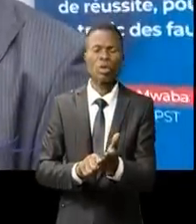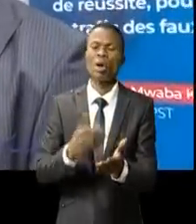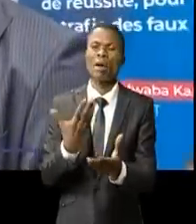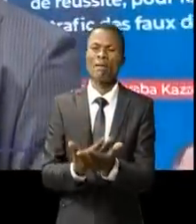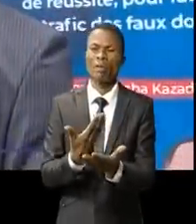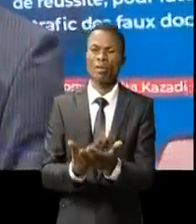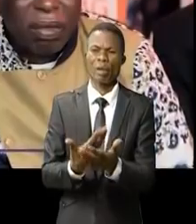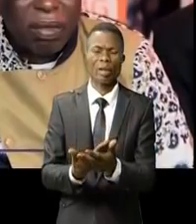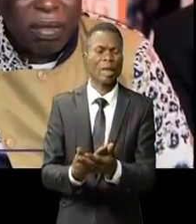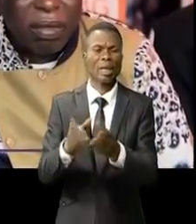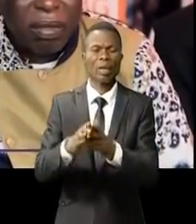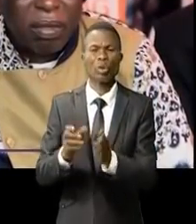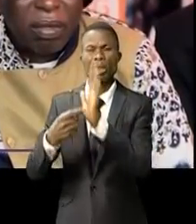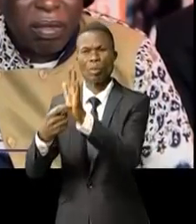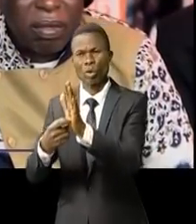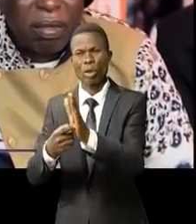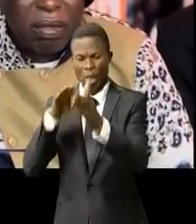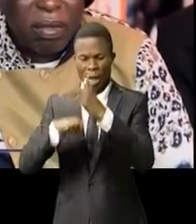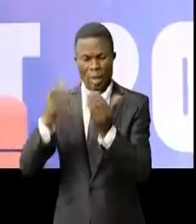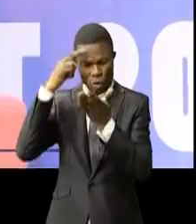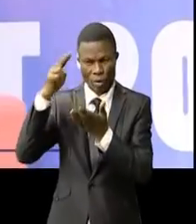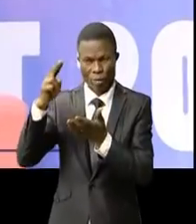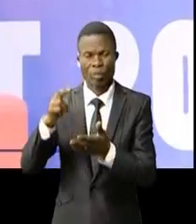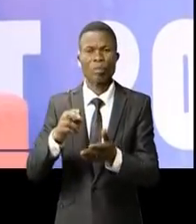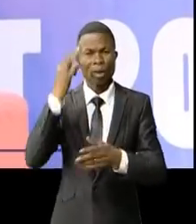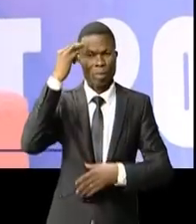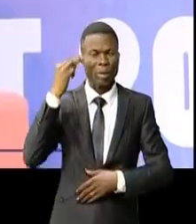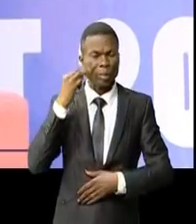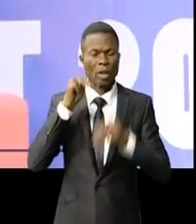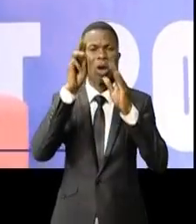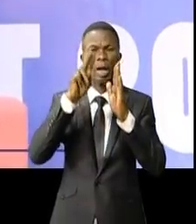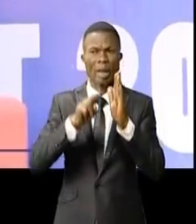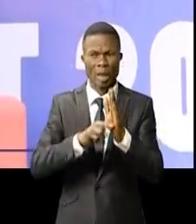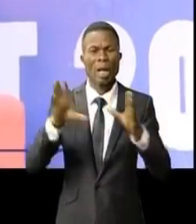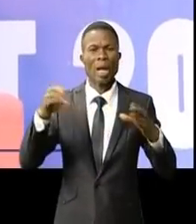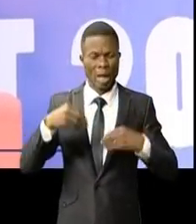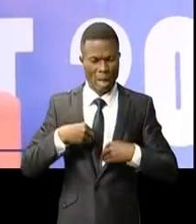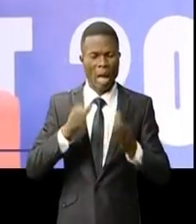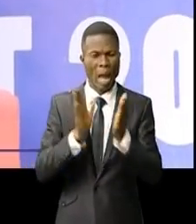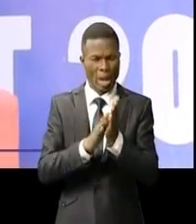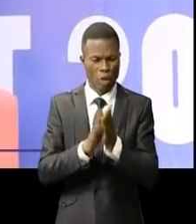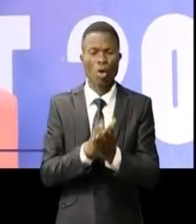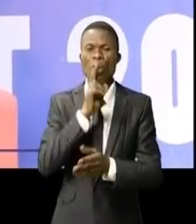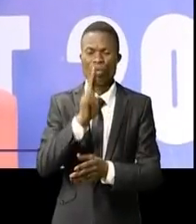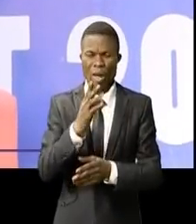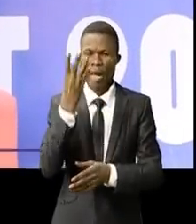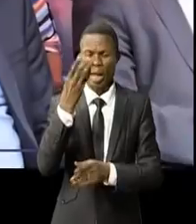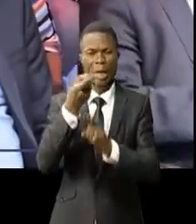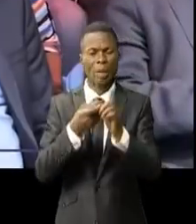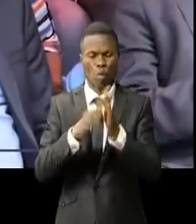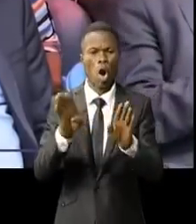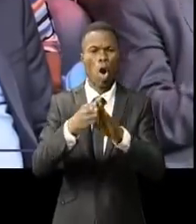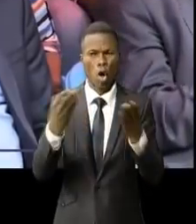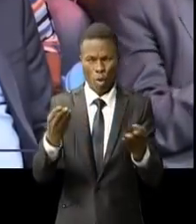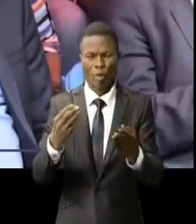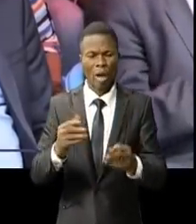été diplômés au Congo. Cette même occasion a permis au ministre de l'EPST d'affirmer la rentrée scolaire à la date du 4